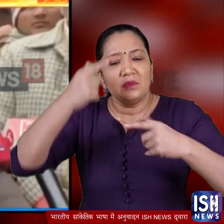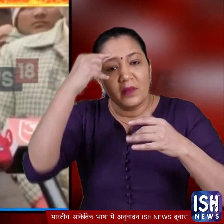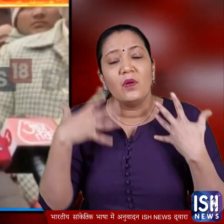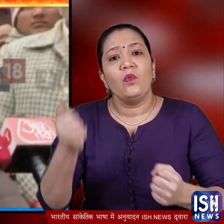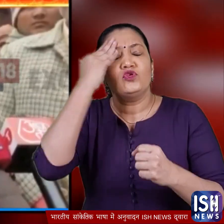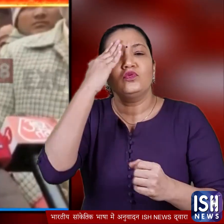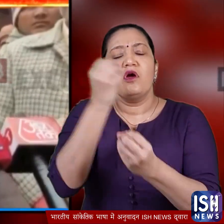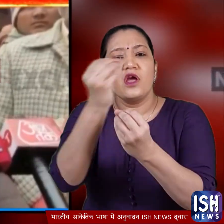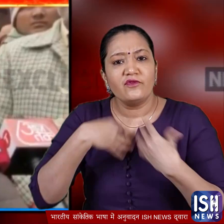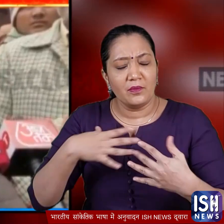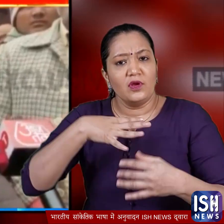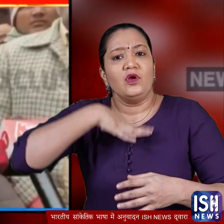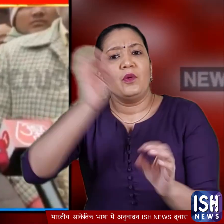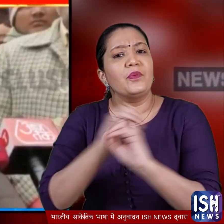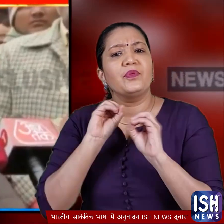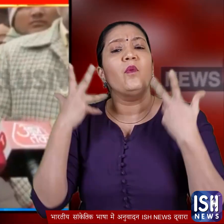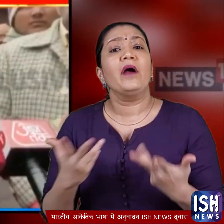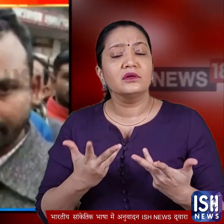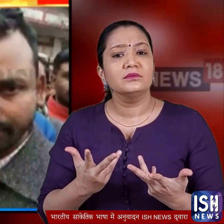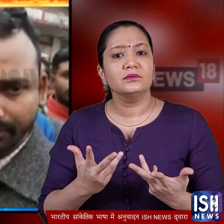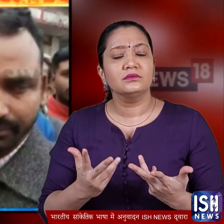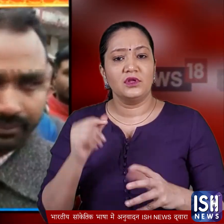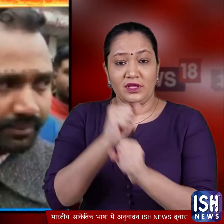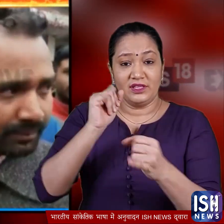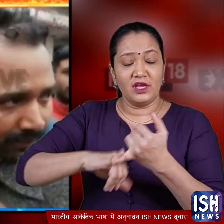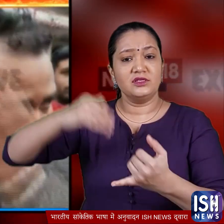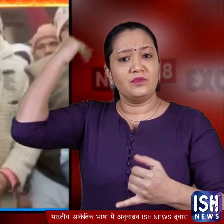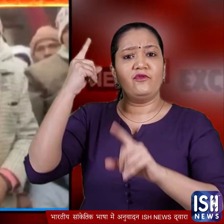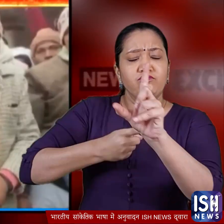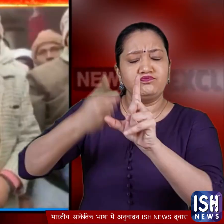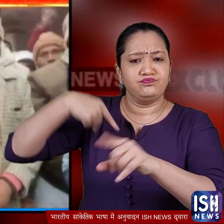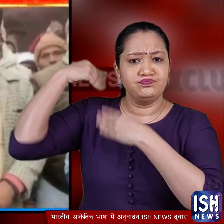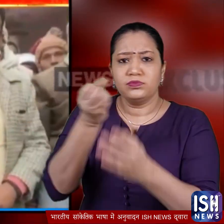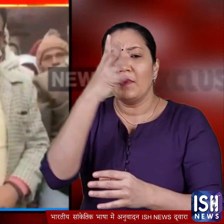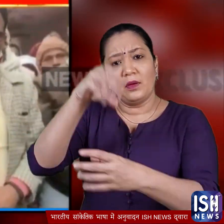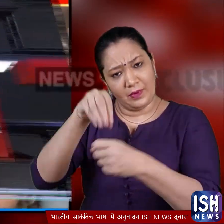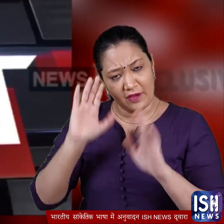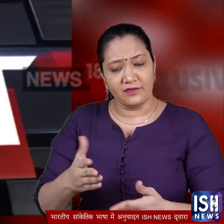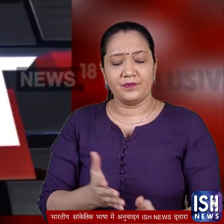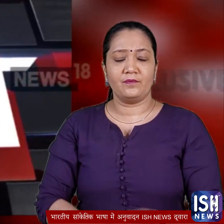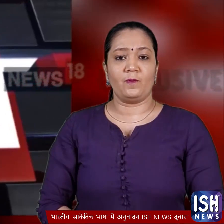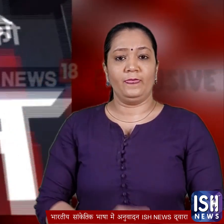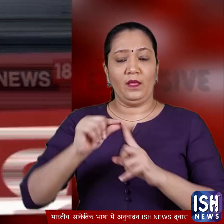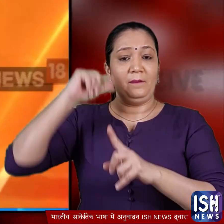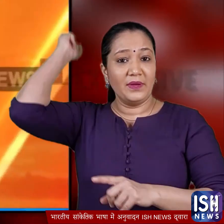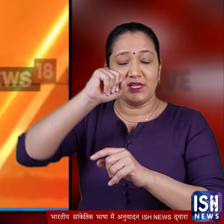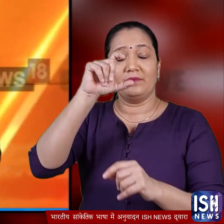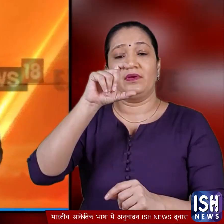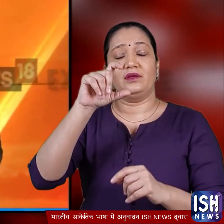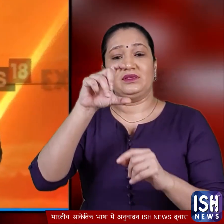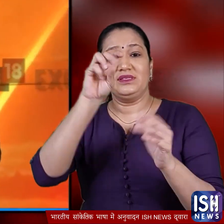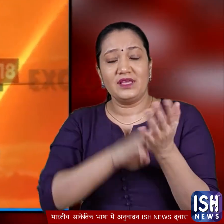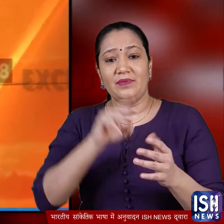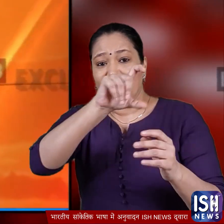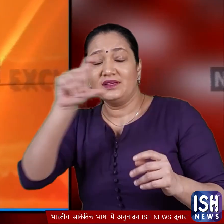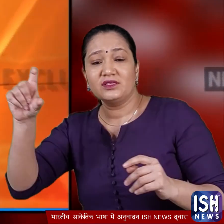थी, हम यही जानना चाहते हैं कि क्यों हमारी टिकट काटी है। बताया गया कि गिरिजेश शाही पिछले कई साल से बीजेपी से जुड़े हैं। पंजाब के